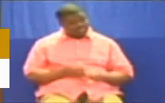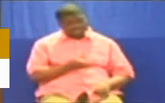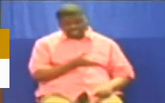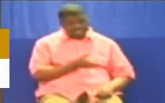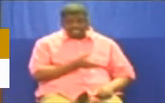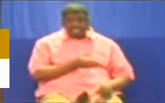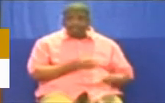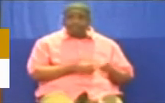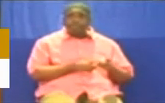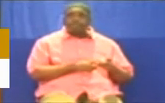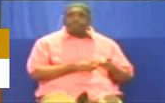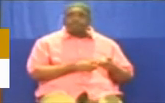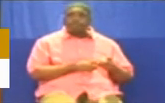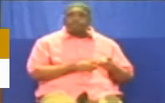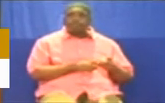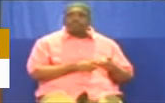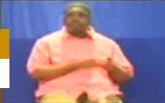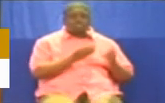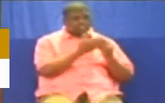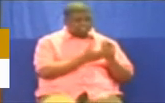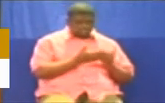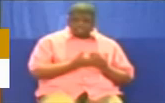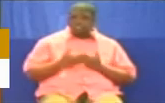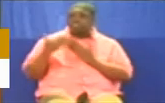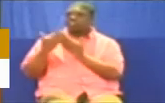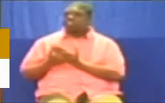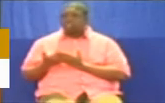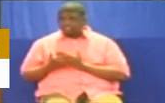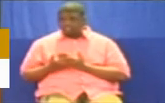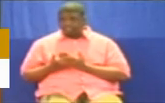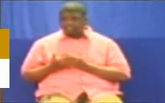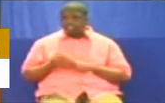bilateral manake state to state, regional,